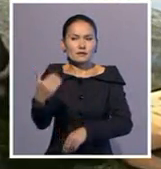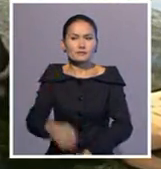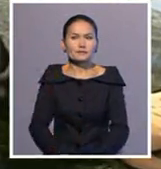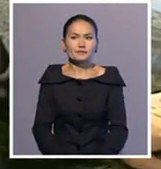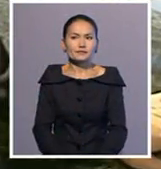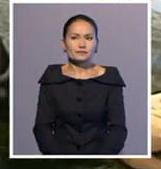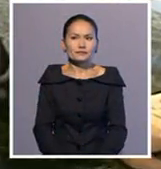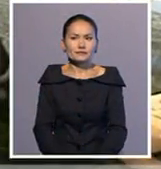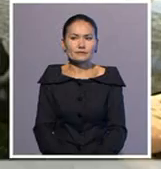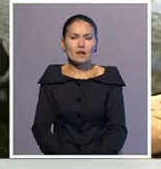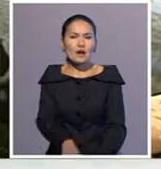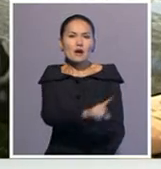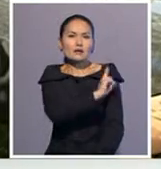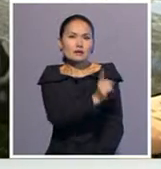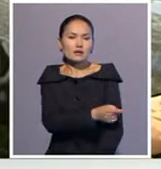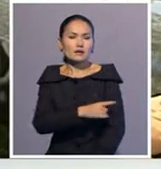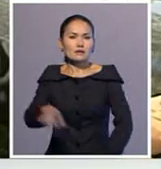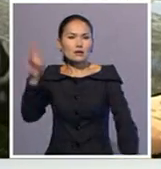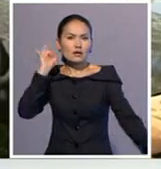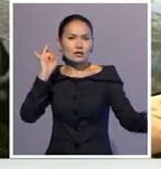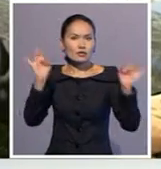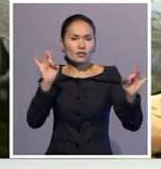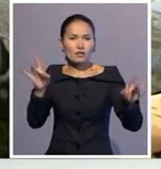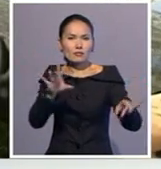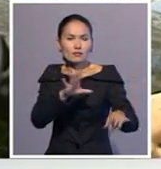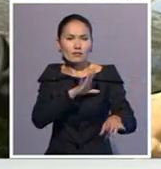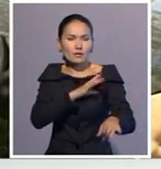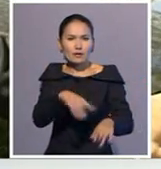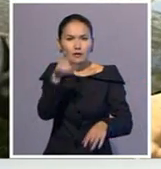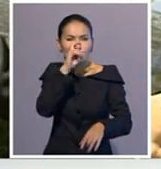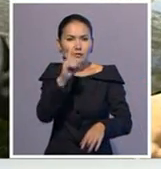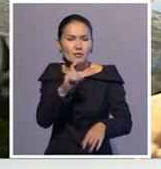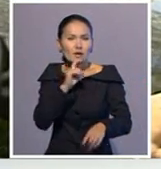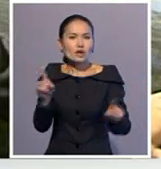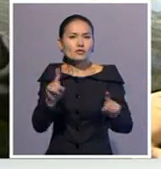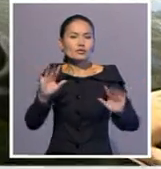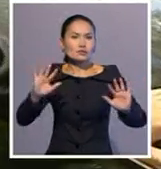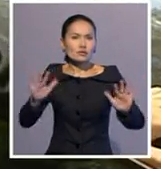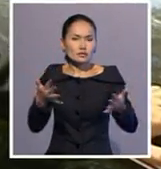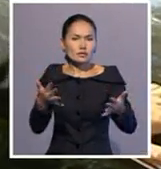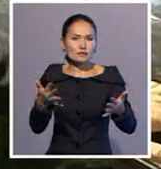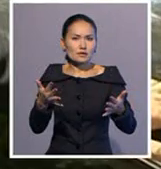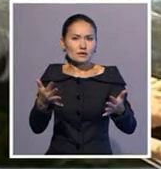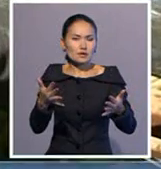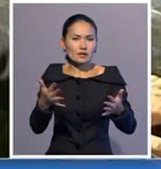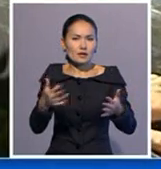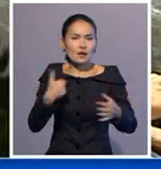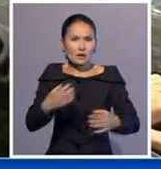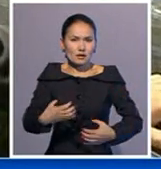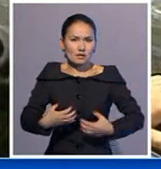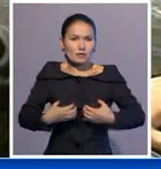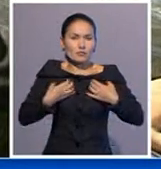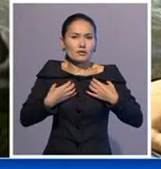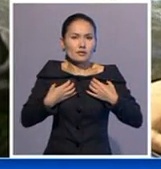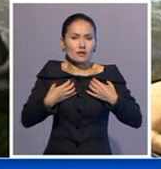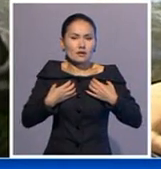Бірдеңе тасы көсірілді дегенде болды. Жан жағынан есімді түсінбедім. Енді атымды қорқын сезім болады. Бір жағынан